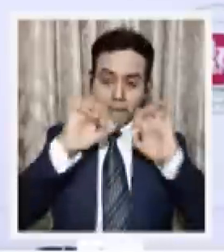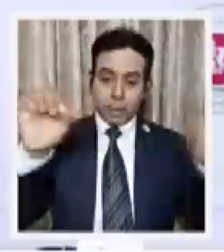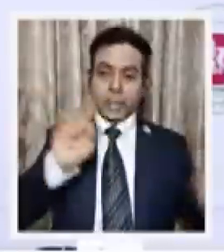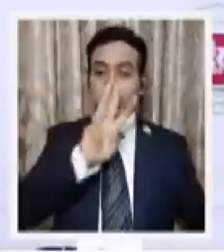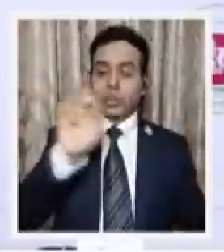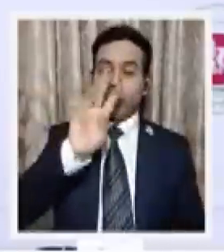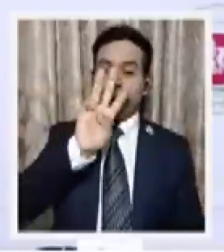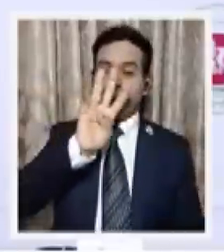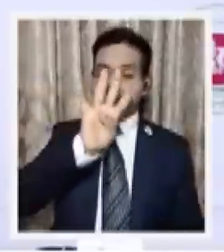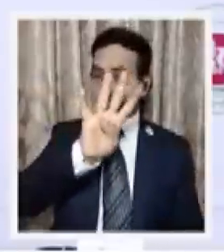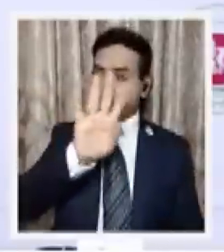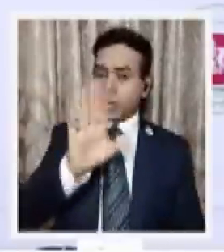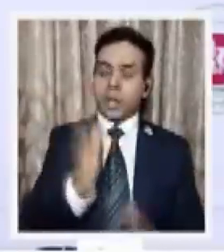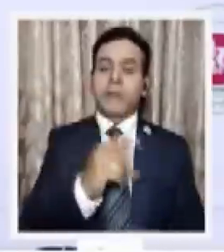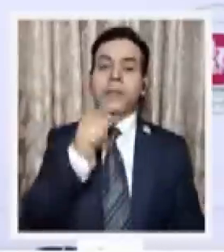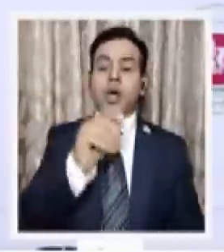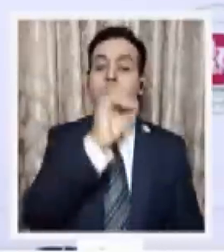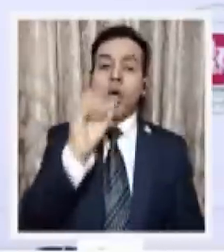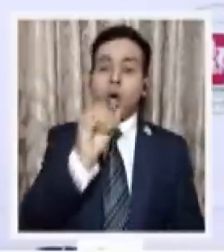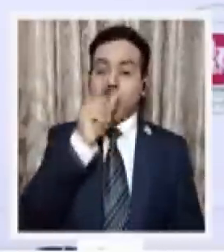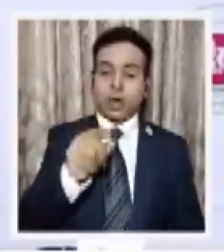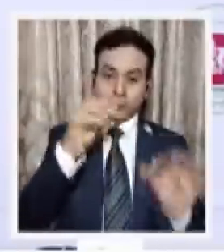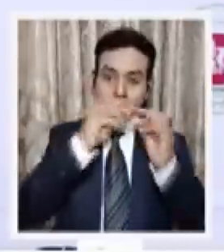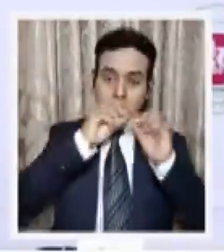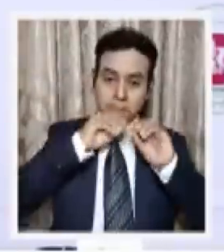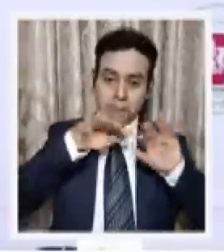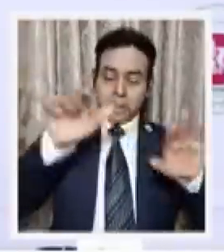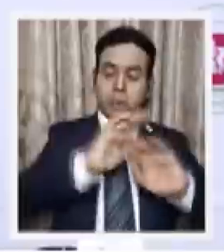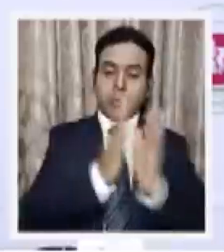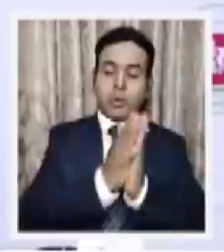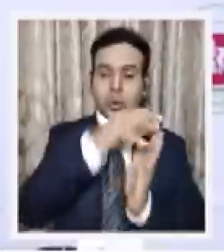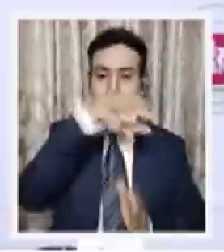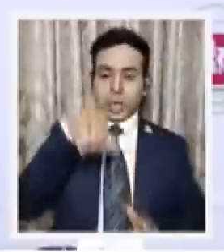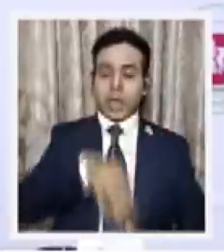এবং সারা দেশে অক্সিজেন কনসেন্ট্রেটরের সংখ্যা 160টি।